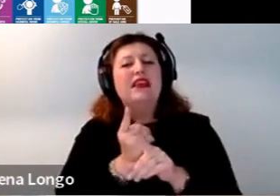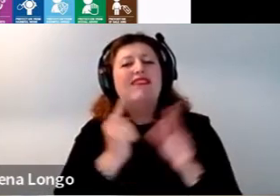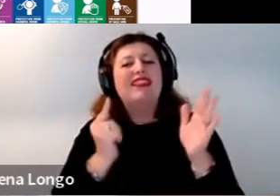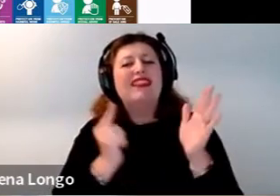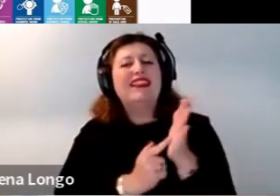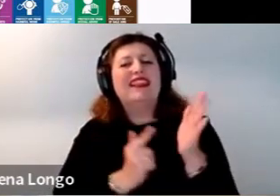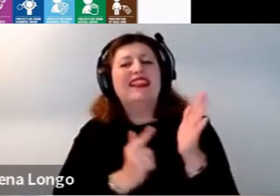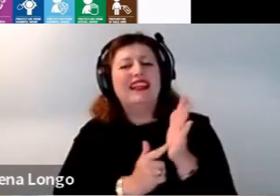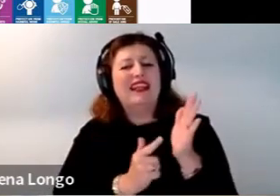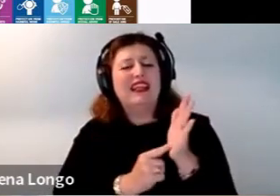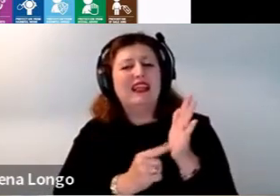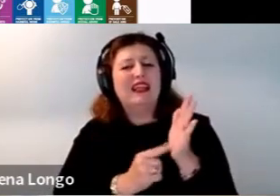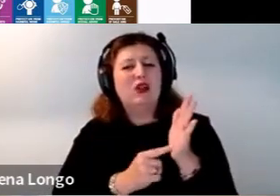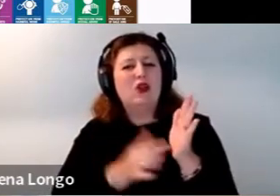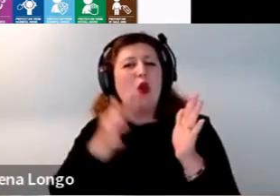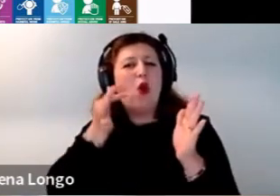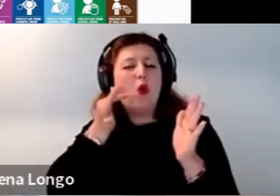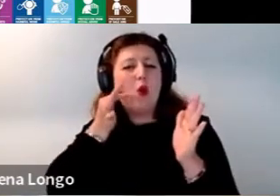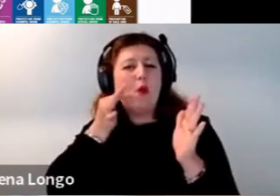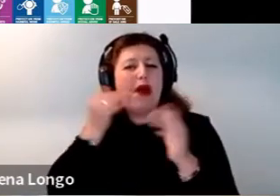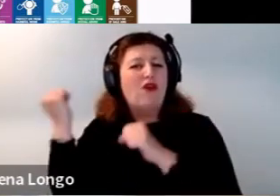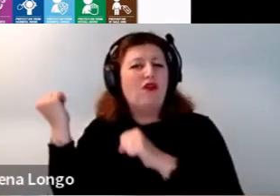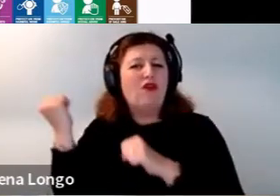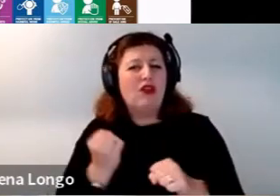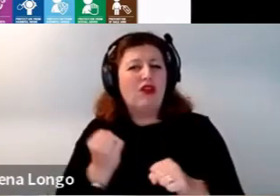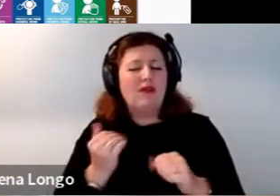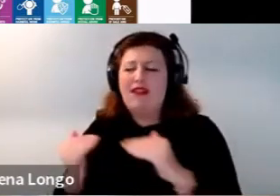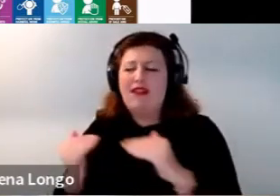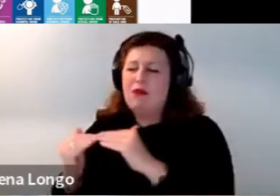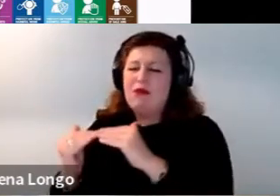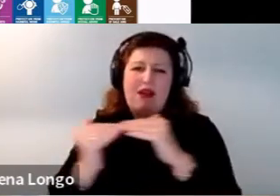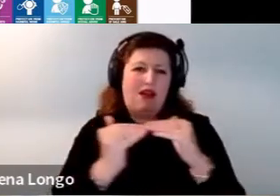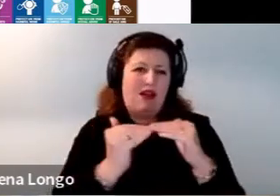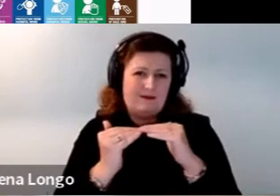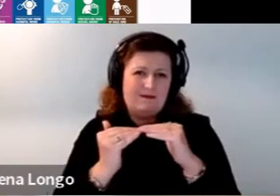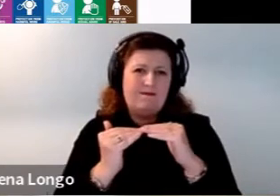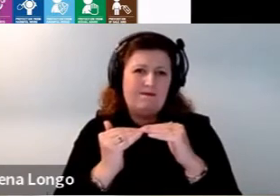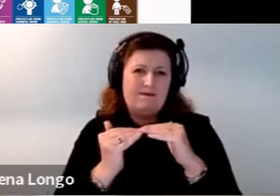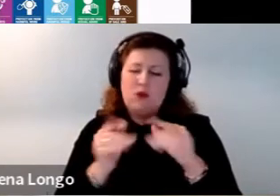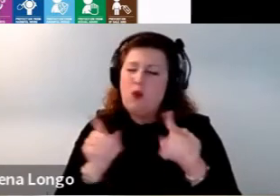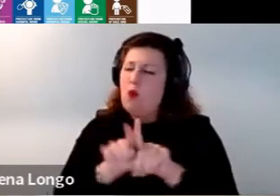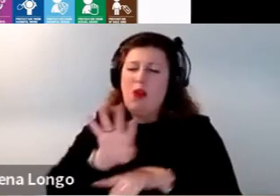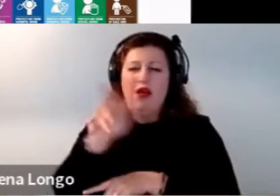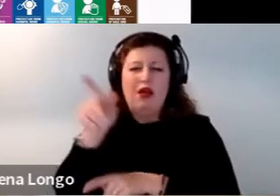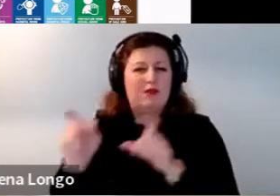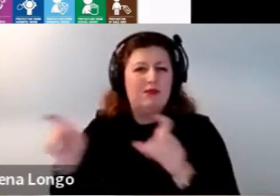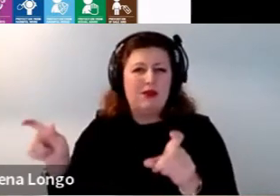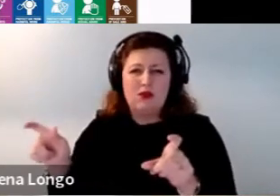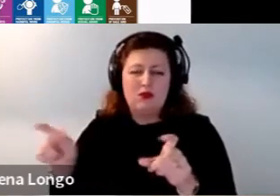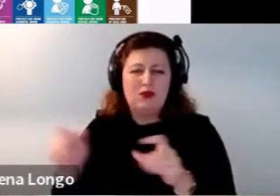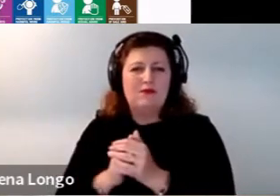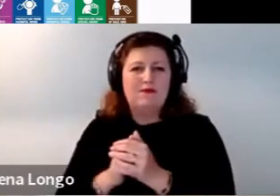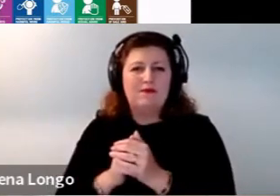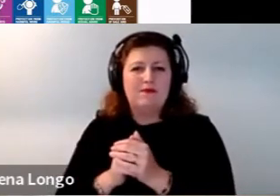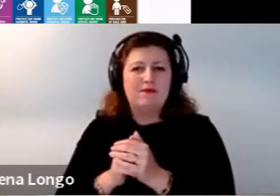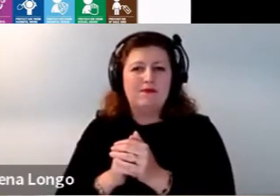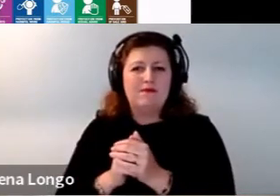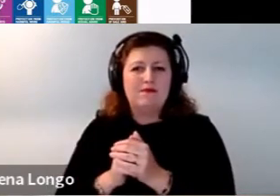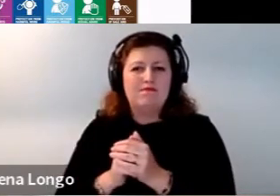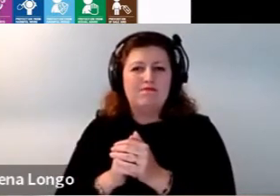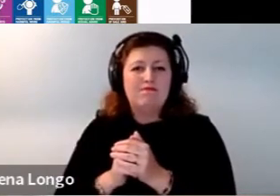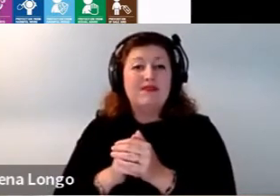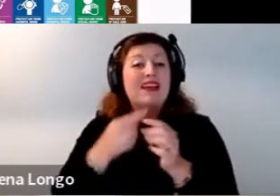diritti fondamentali dell'uomo alla stregua degli altri esseri umani. Il subnormale mentale, prosegue